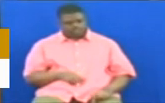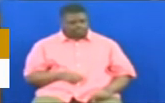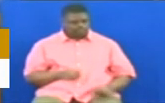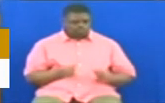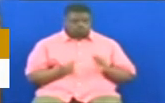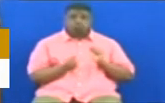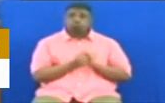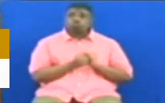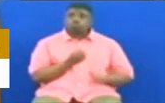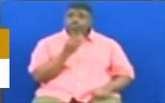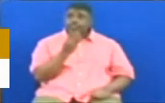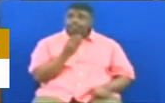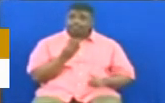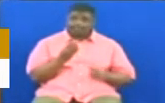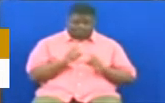Kifungu cha 14